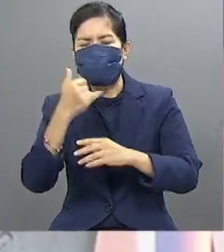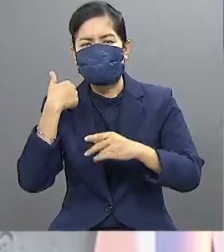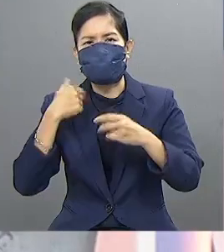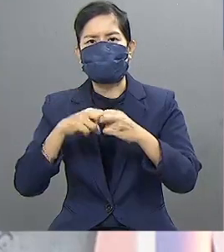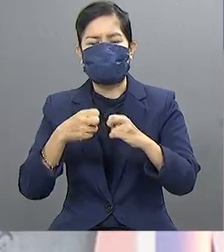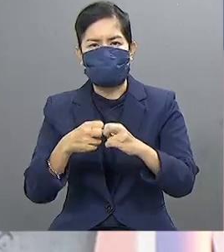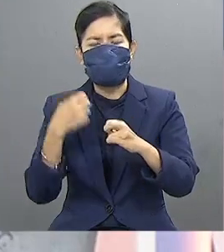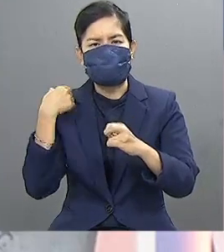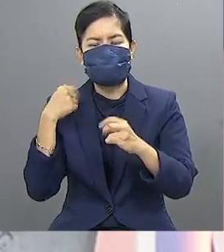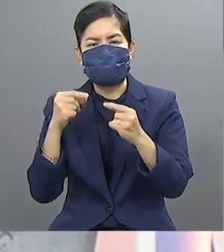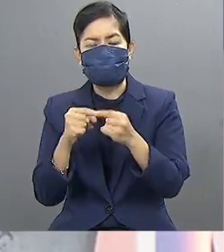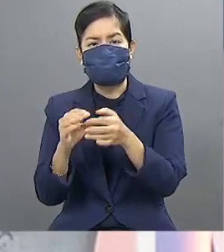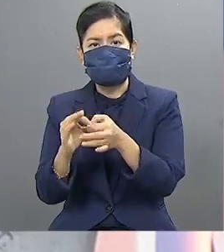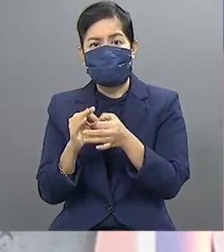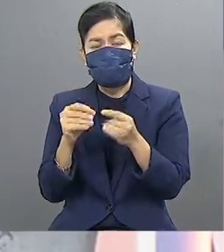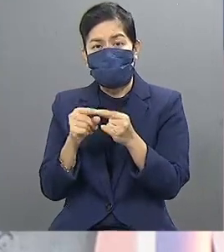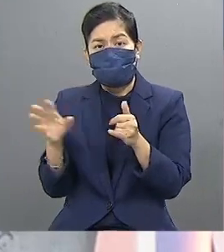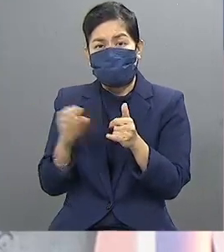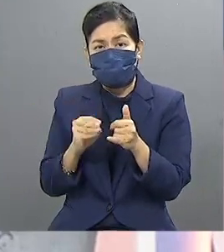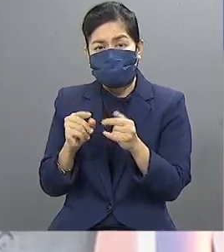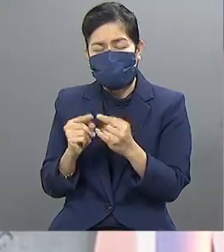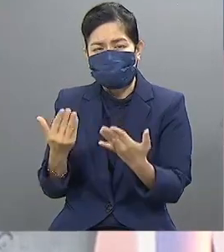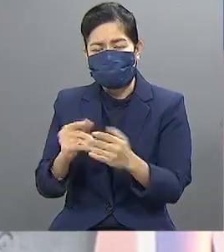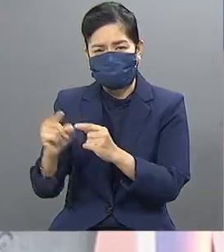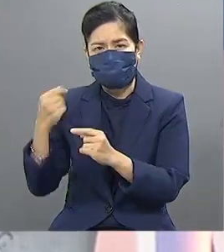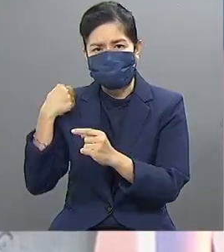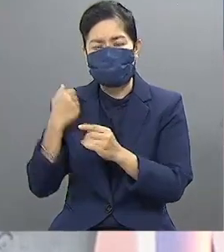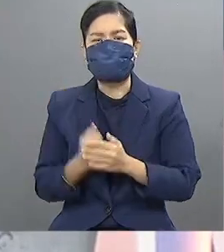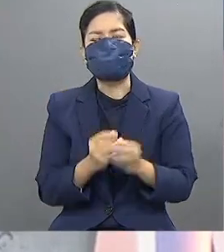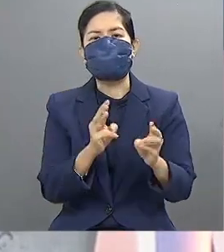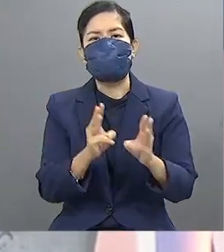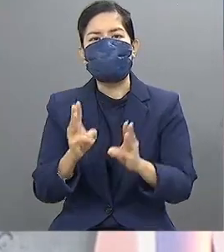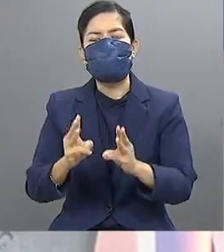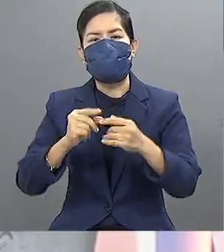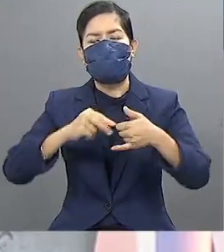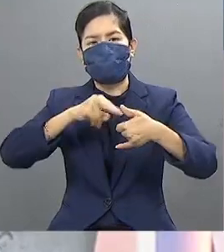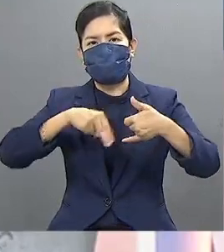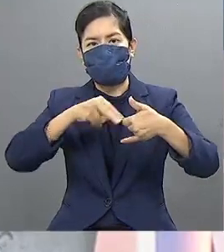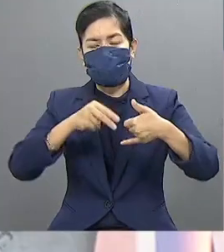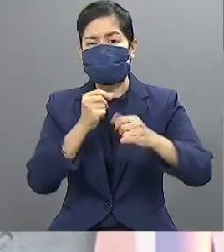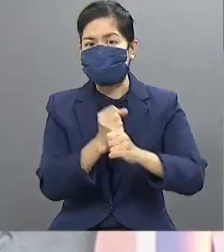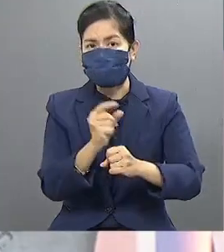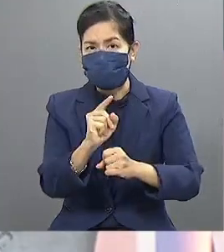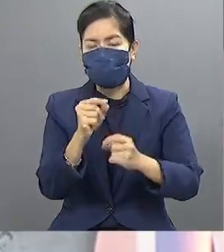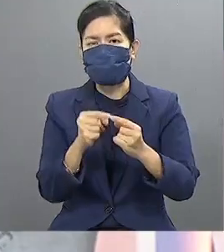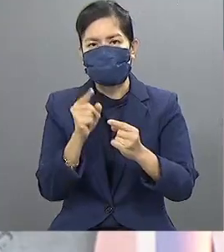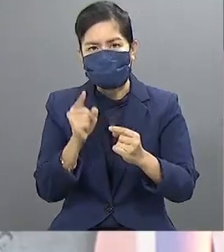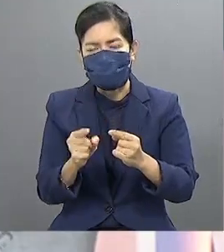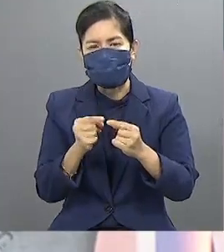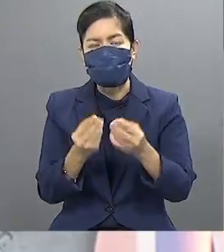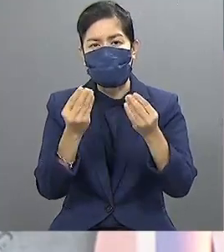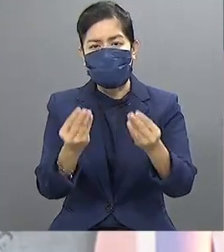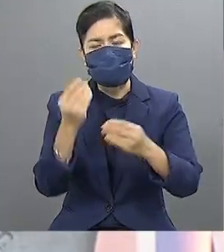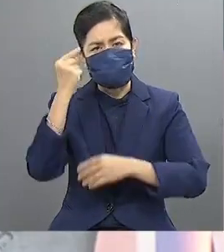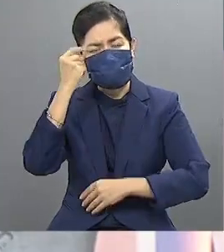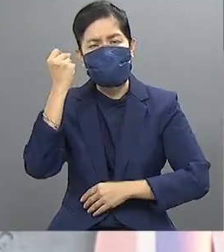ช่นเดียวกันนะคะเขาบอกว่าวิธีการดูแลรักษาไตเรื้อรังที่ดีที่สุดนั่นก็คือการเสริมองค์ความรู้แล้วก็หันให้คนนั้นมาดู